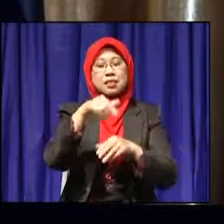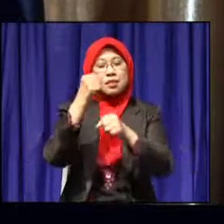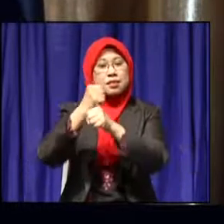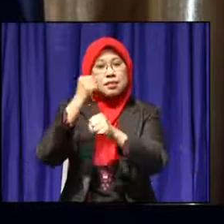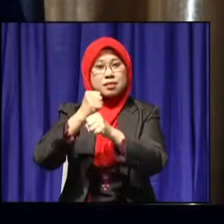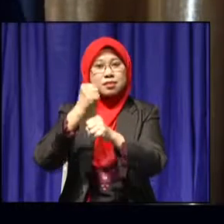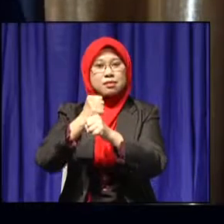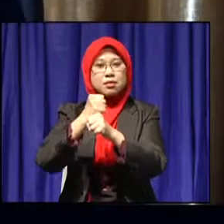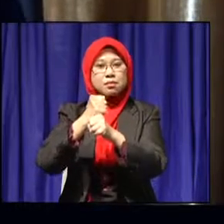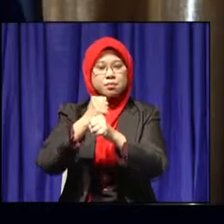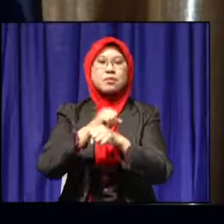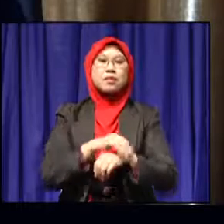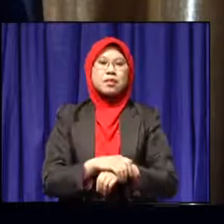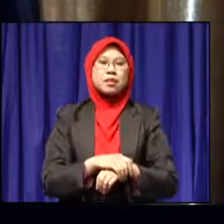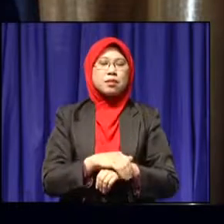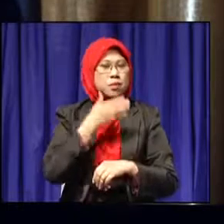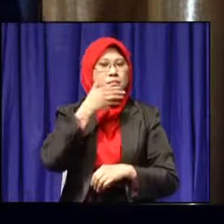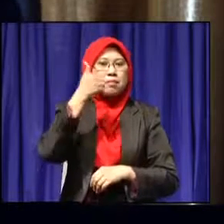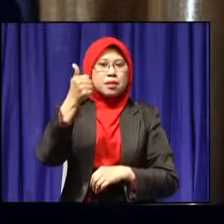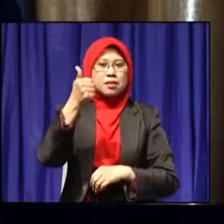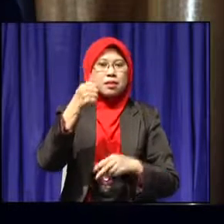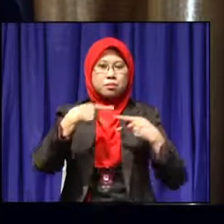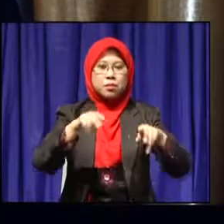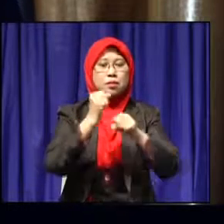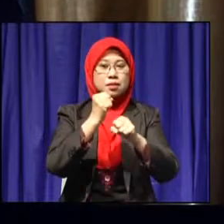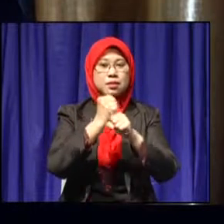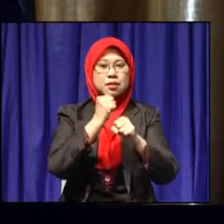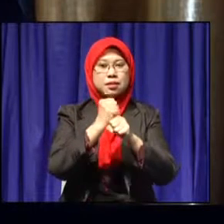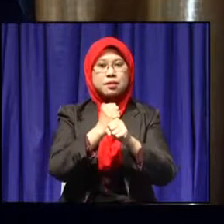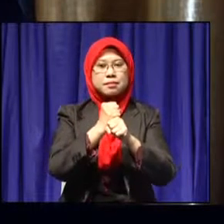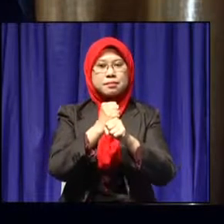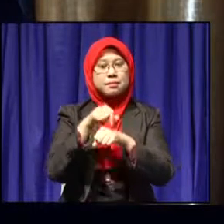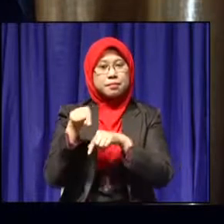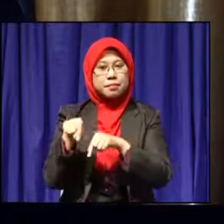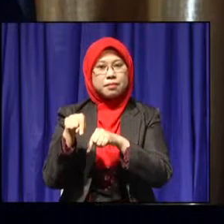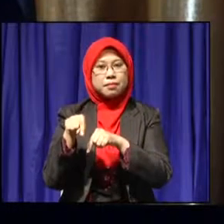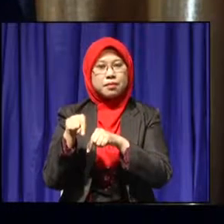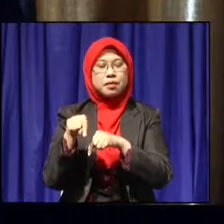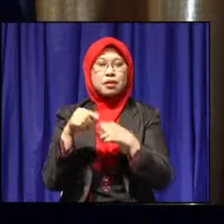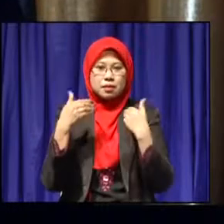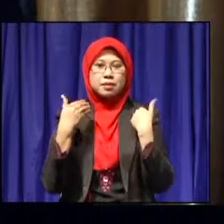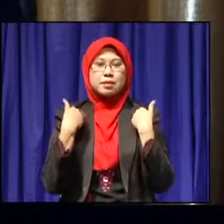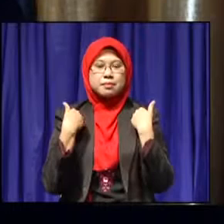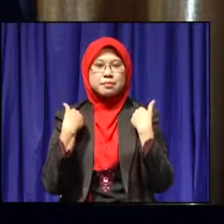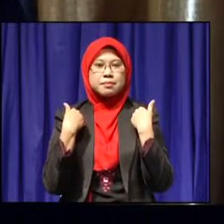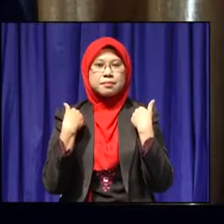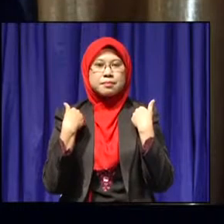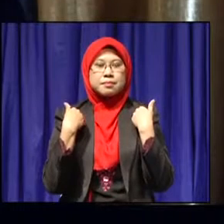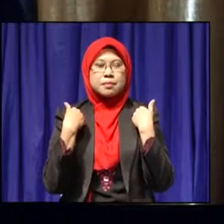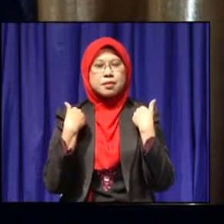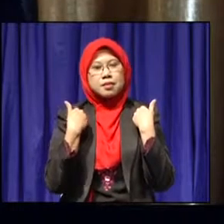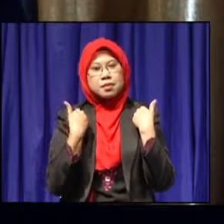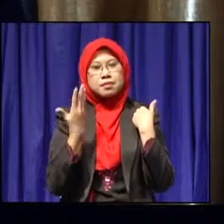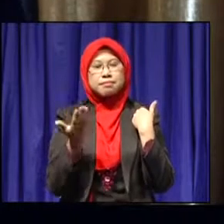yang lebih baik hanya dadaluan kejaya ini akan menerangkan agenda akan ada dalam Rabu adalah karena dalam